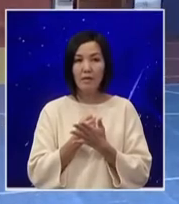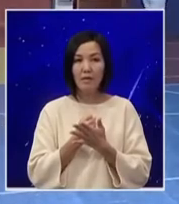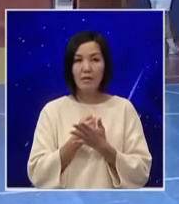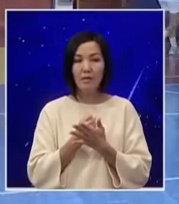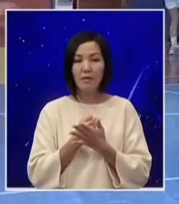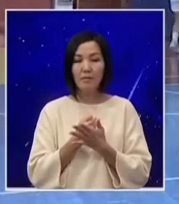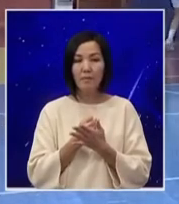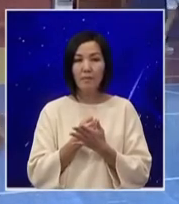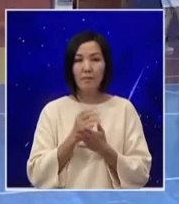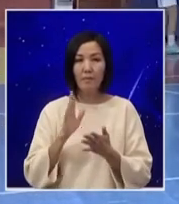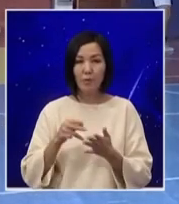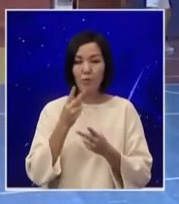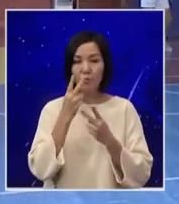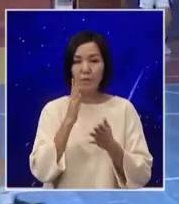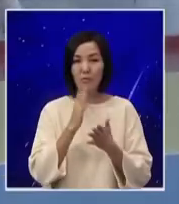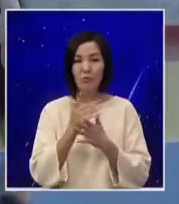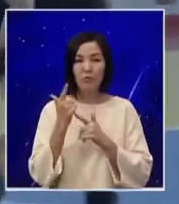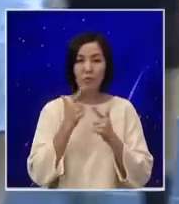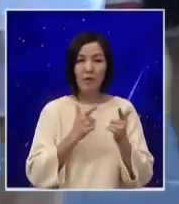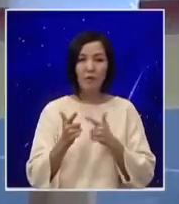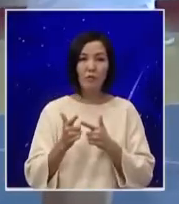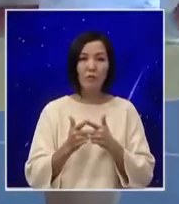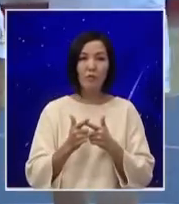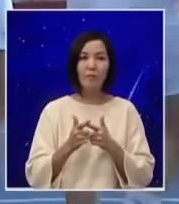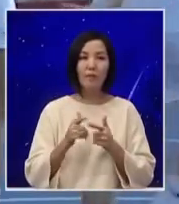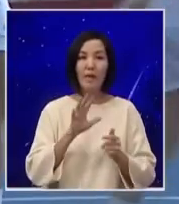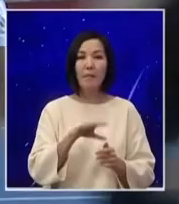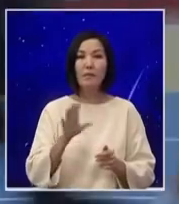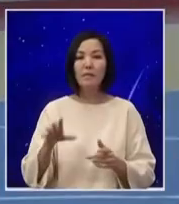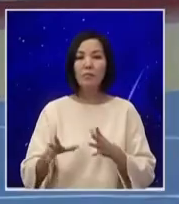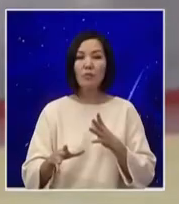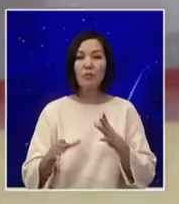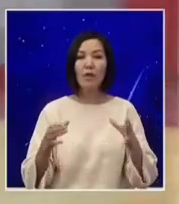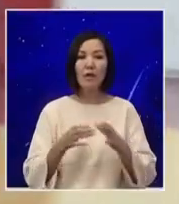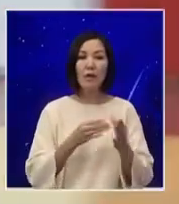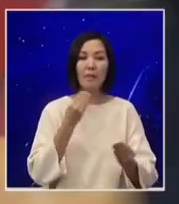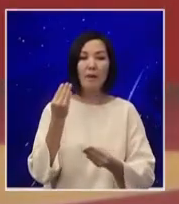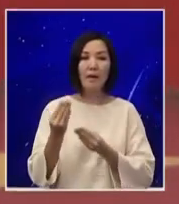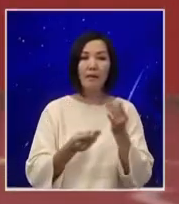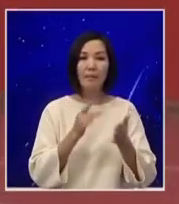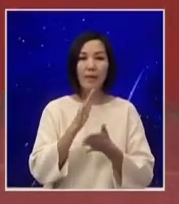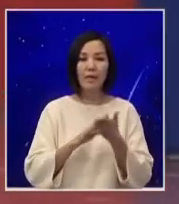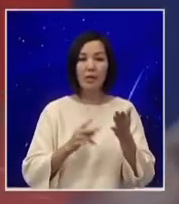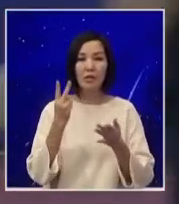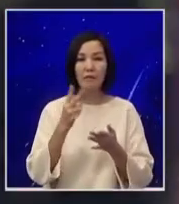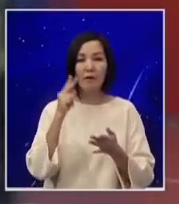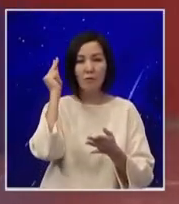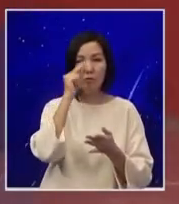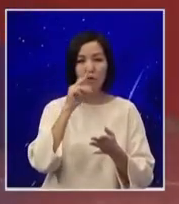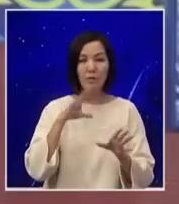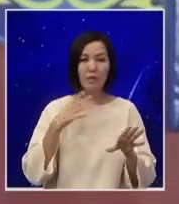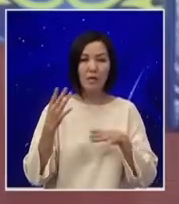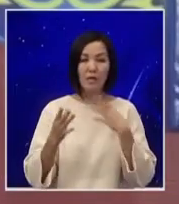покажет насколько подготовлена команду между тем баскетбольной команды с душа продолжает тренировки прошли два учебно-тренировочных сборов